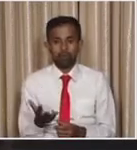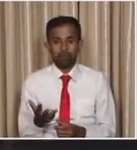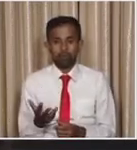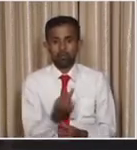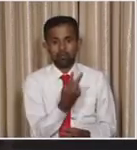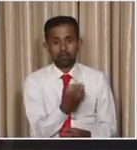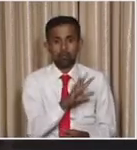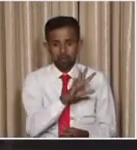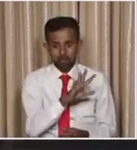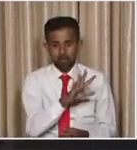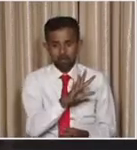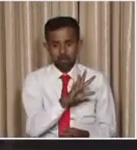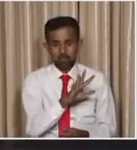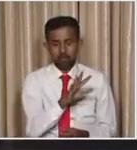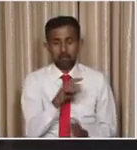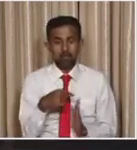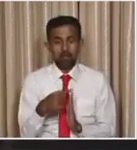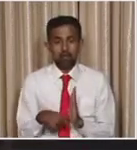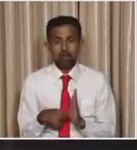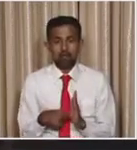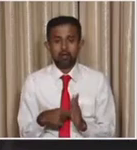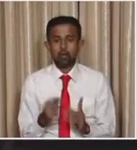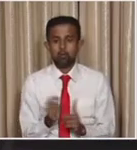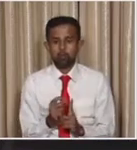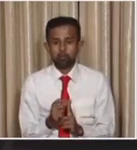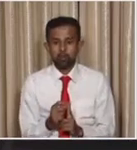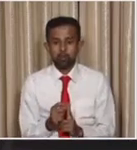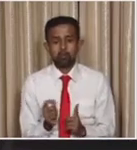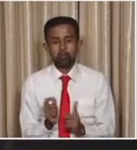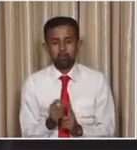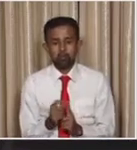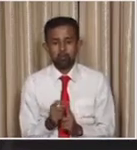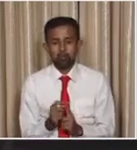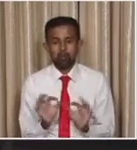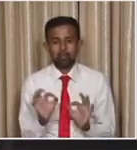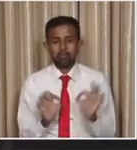1905 මේ රටේ දුගී දුප්පත්ක දුගී බව